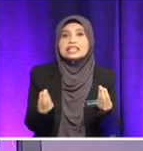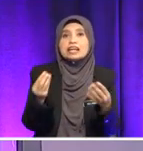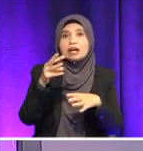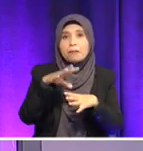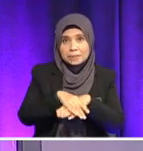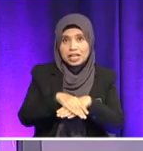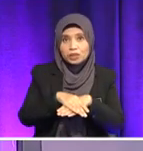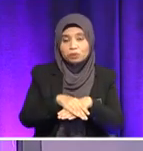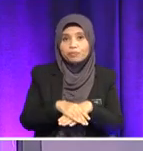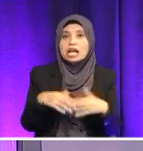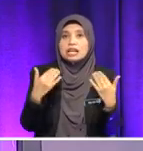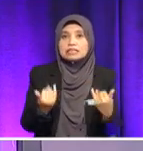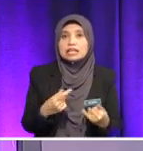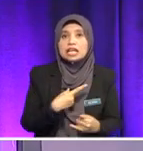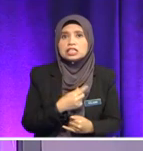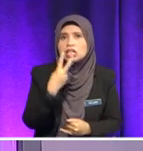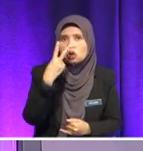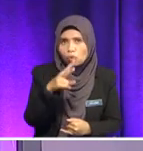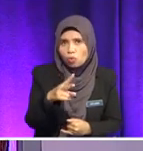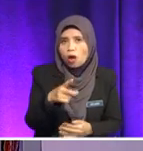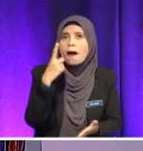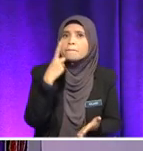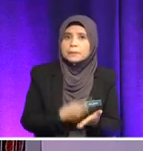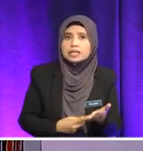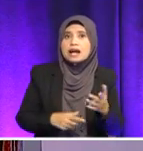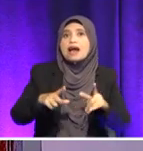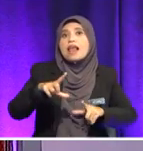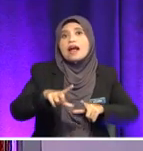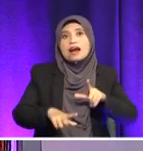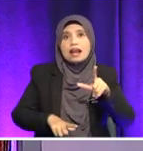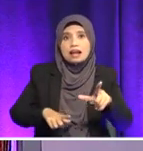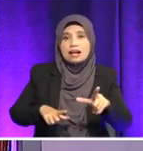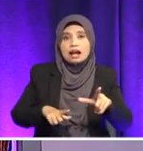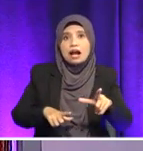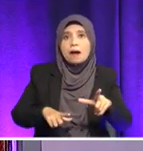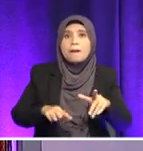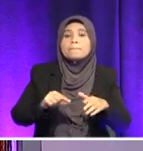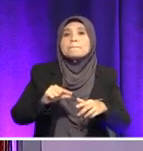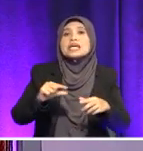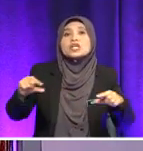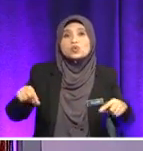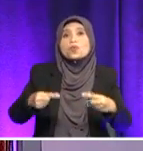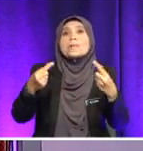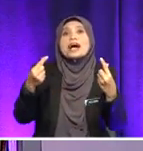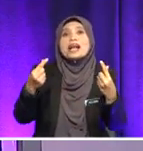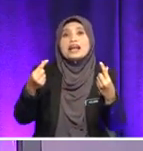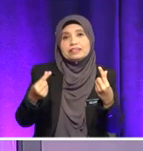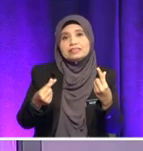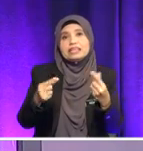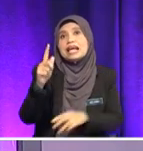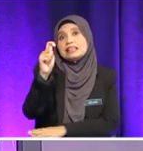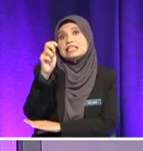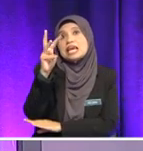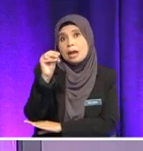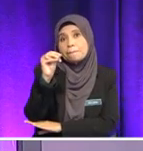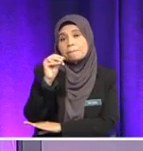kita tengok Apakah langkah-langkah penggubalan perlembagaan persekutuan Tanah Melayu yang mereka tadi